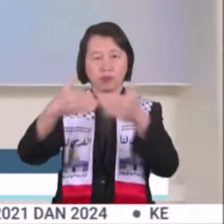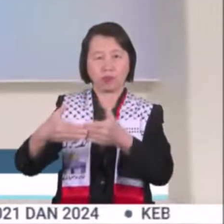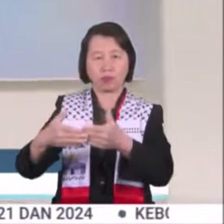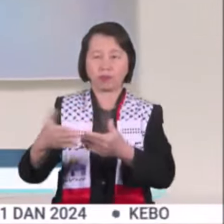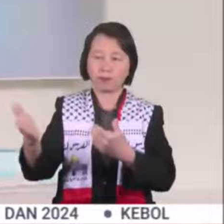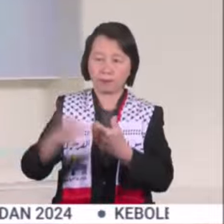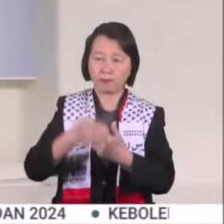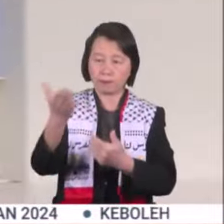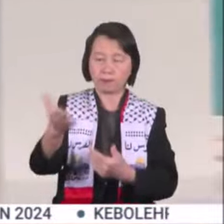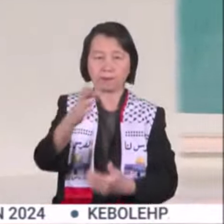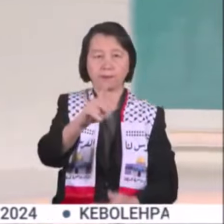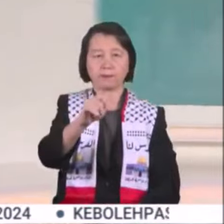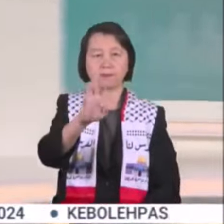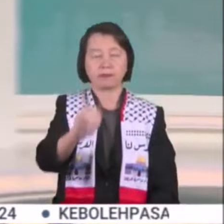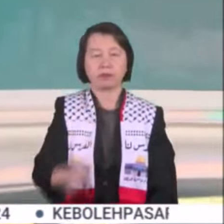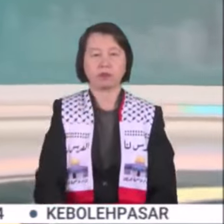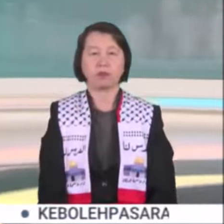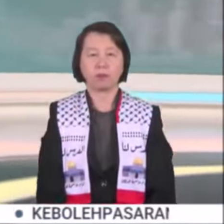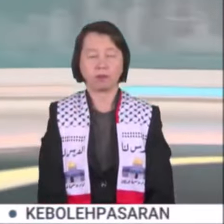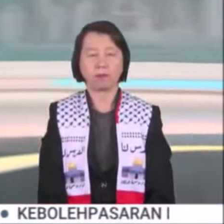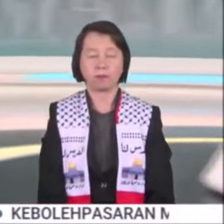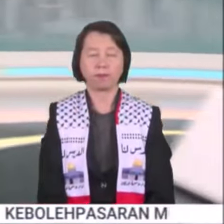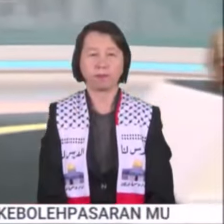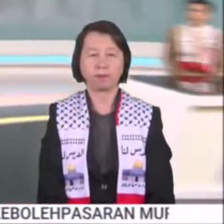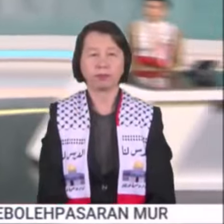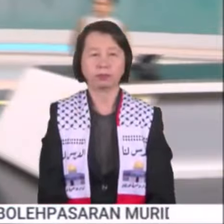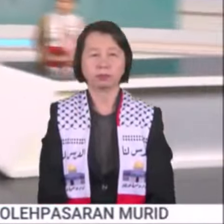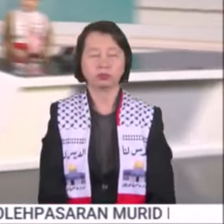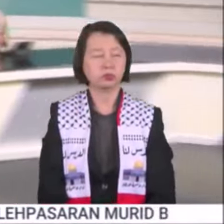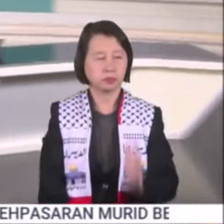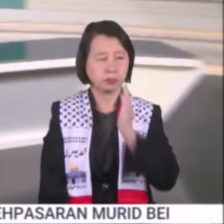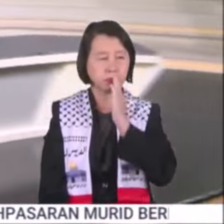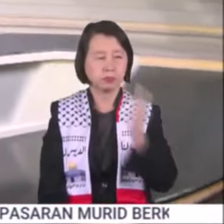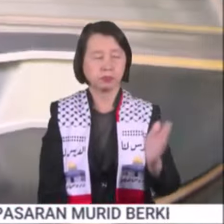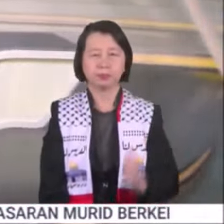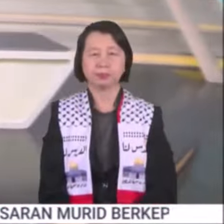Silakan. Terima kasih, Aisyah.